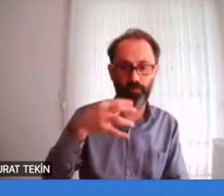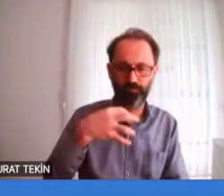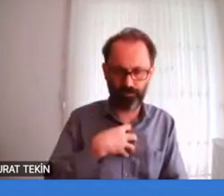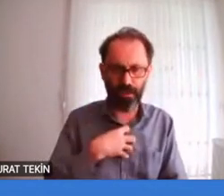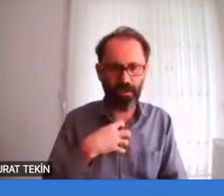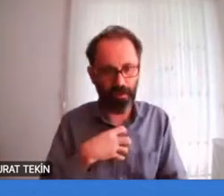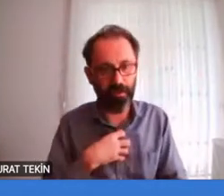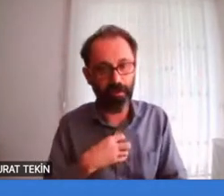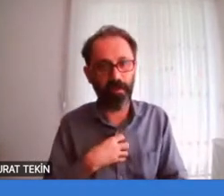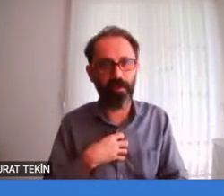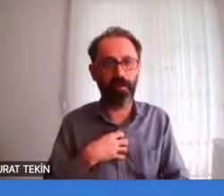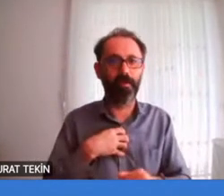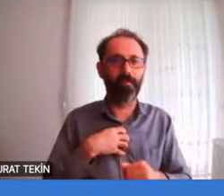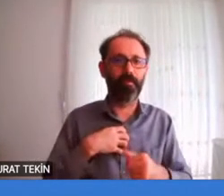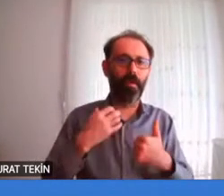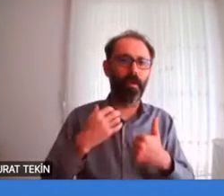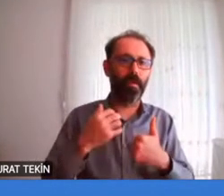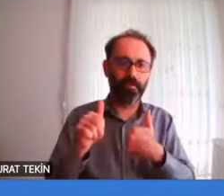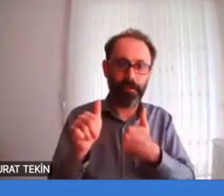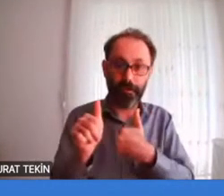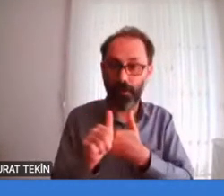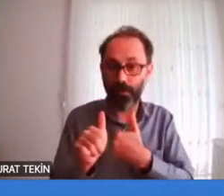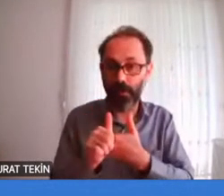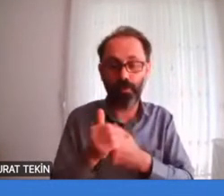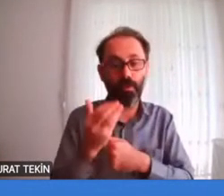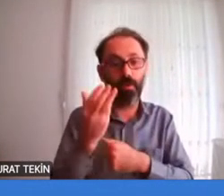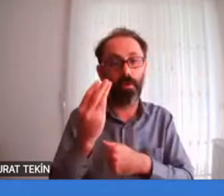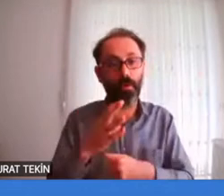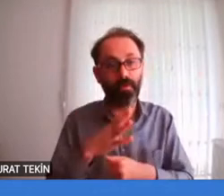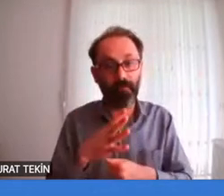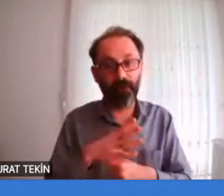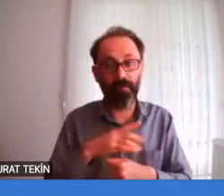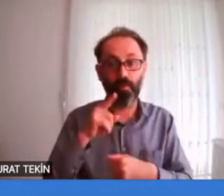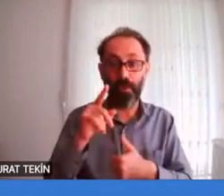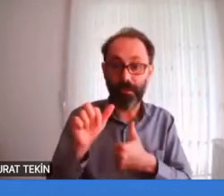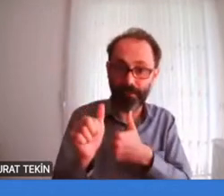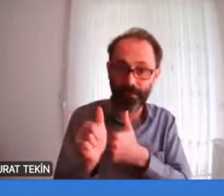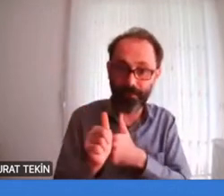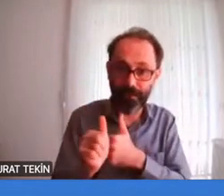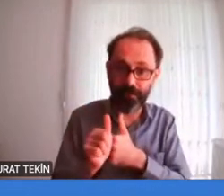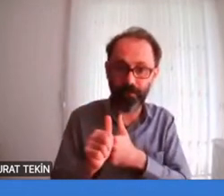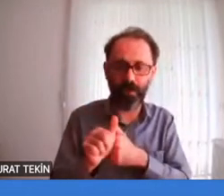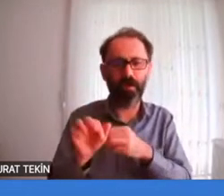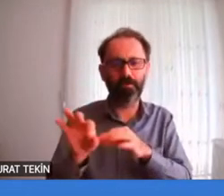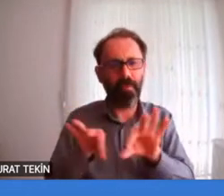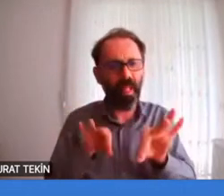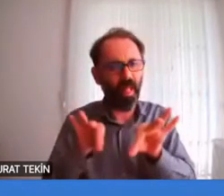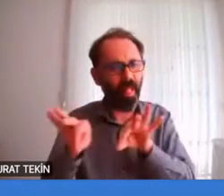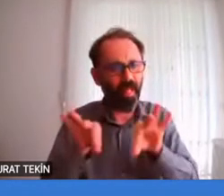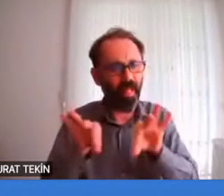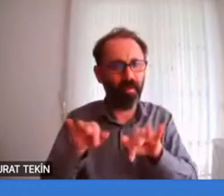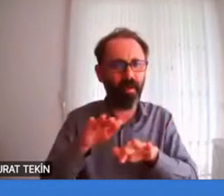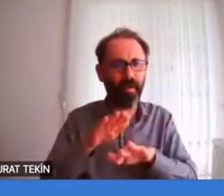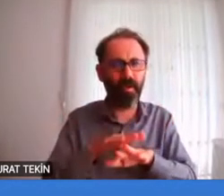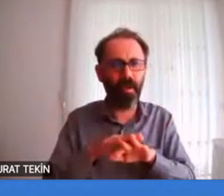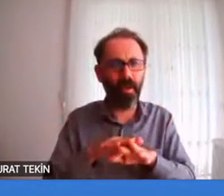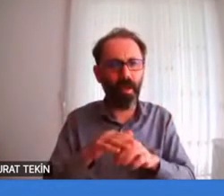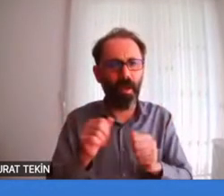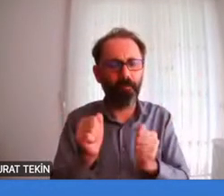edebiliyorlar. Kendileri arada toplantı yaparlar. Motive olmak için, planlama yapmak için